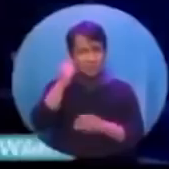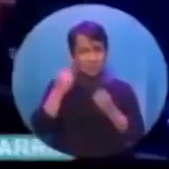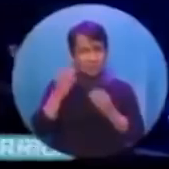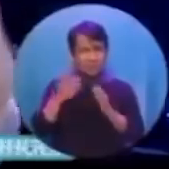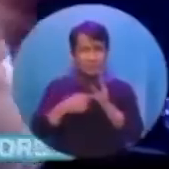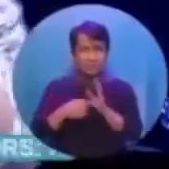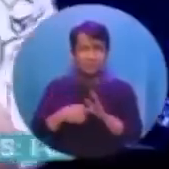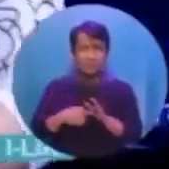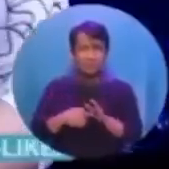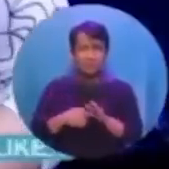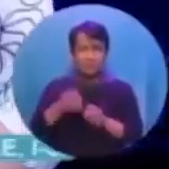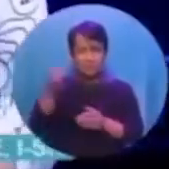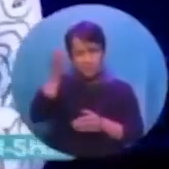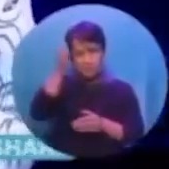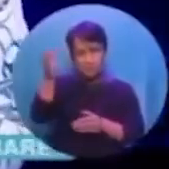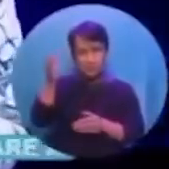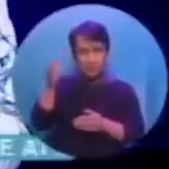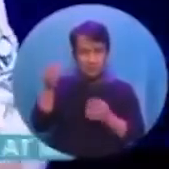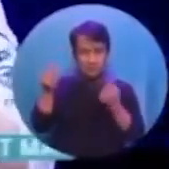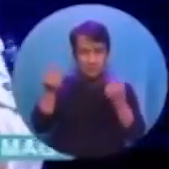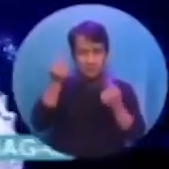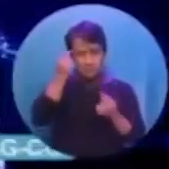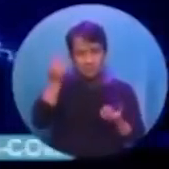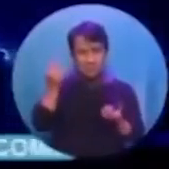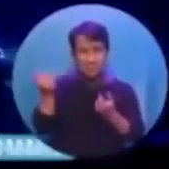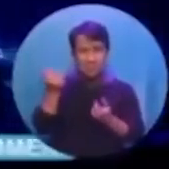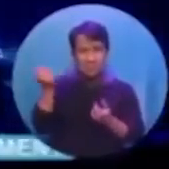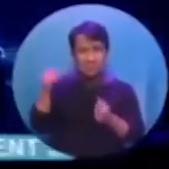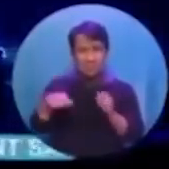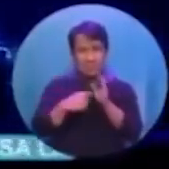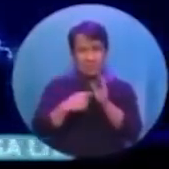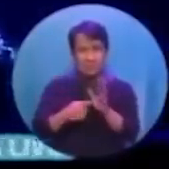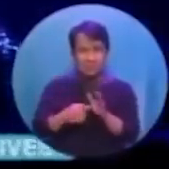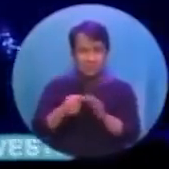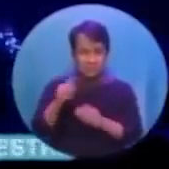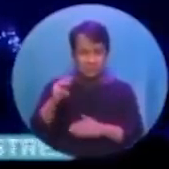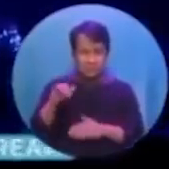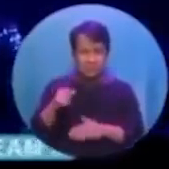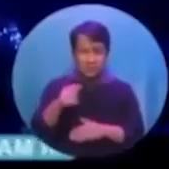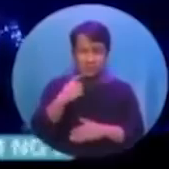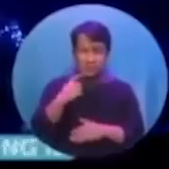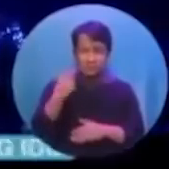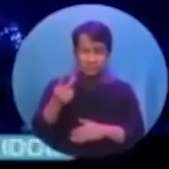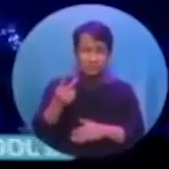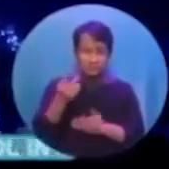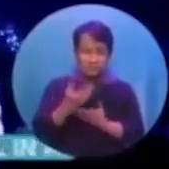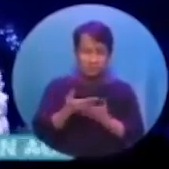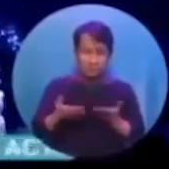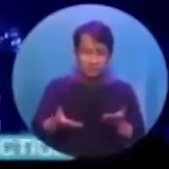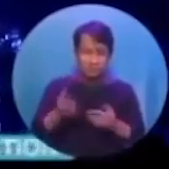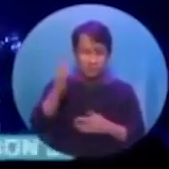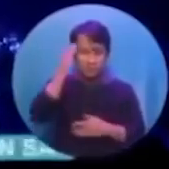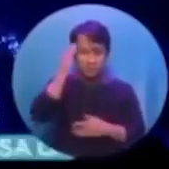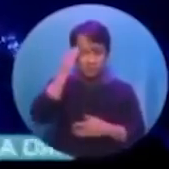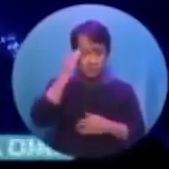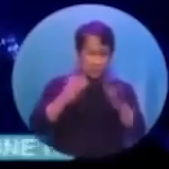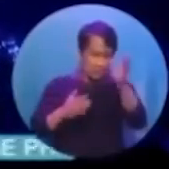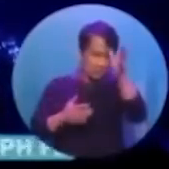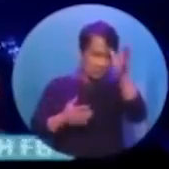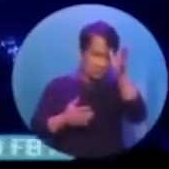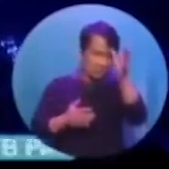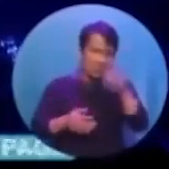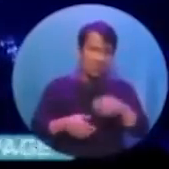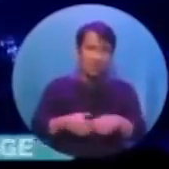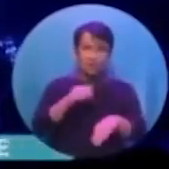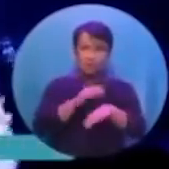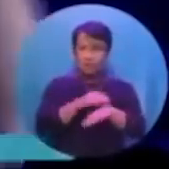napakadaming conspiracy theory ng ating mga netizen, ano? Ito, una, no, sabi ni Maylan Hoson, two things, idol, may alam si tatay or nabantaan